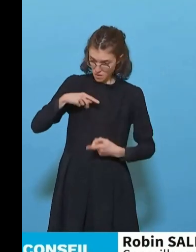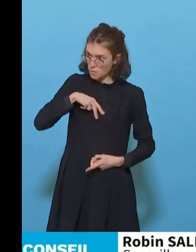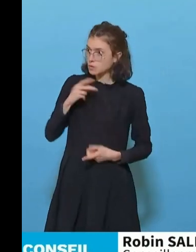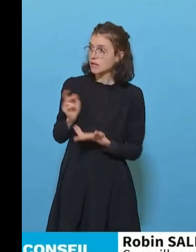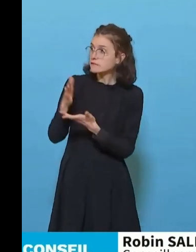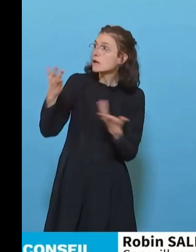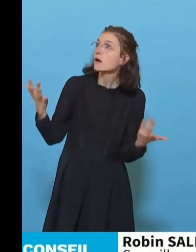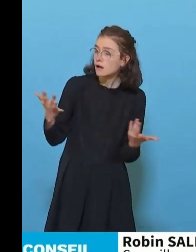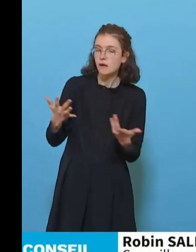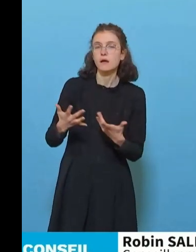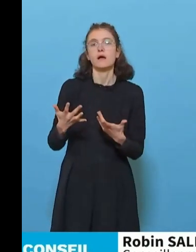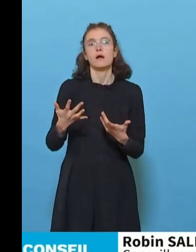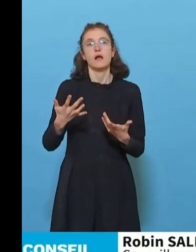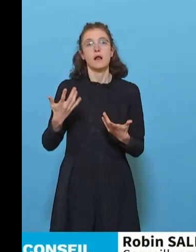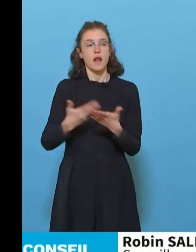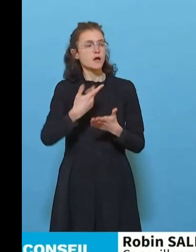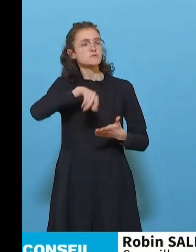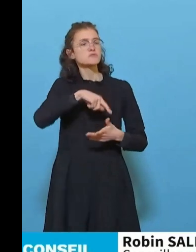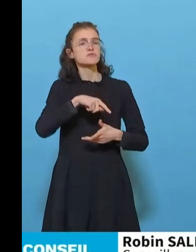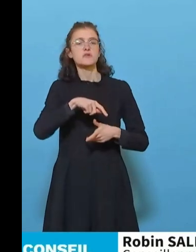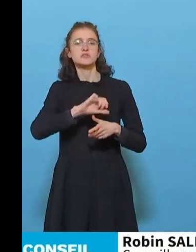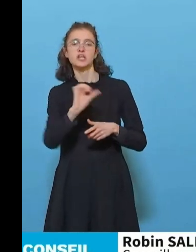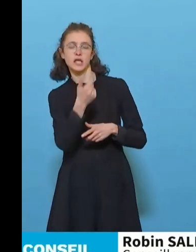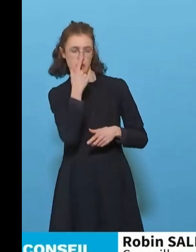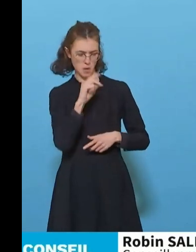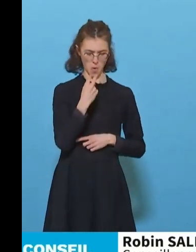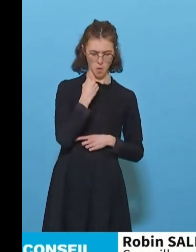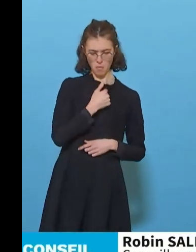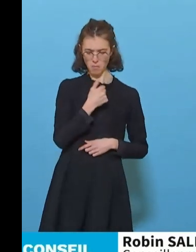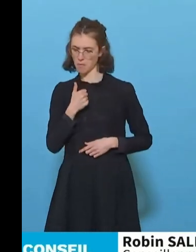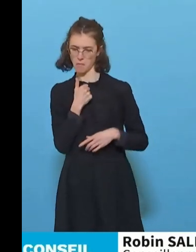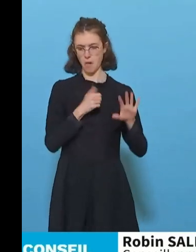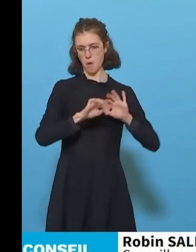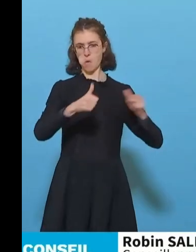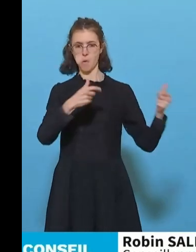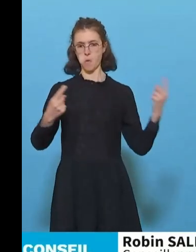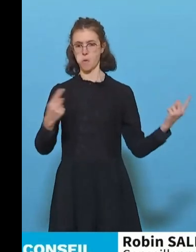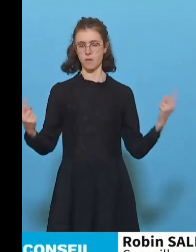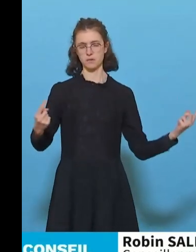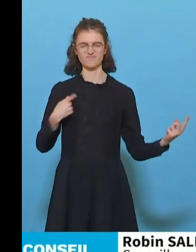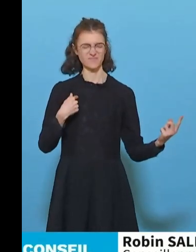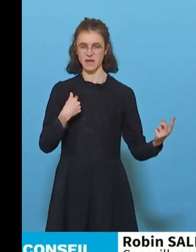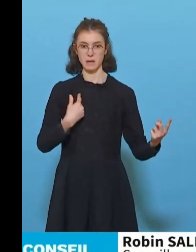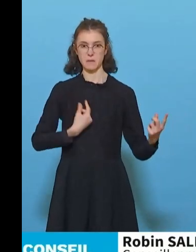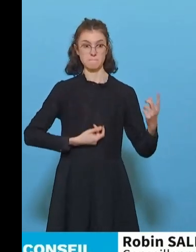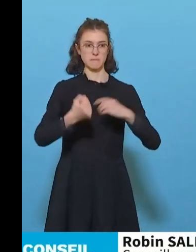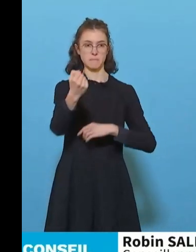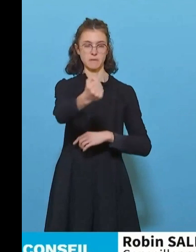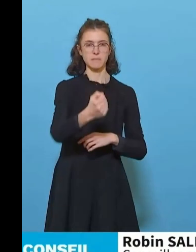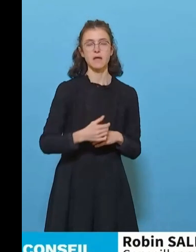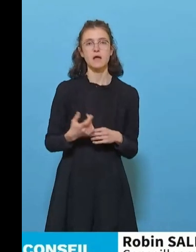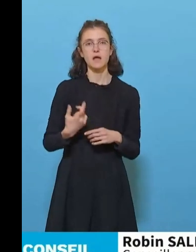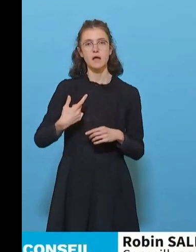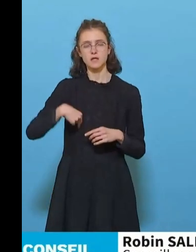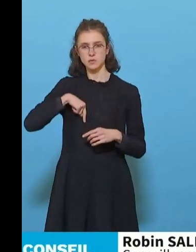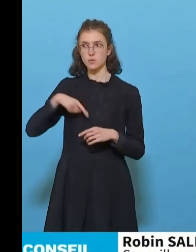période où les logiques de repli individuel dominent. Ceux qui se mobilisent nous inspirent et nous trouverons toujours à leur